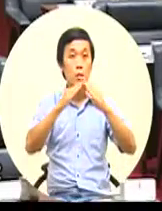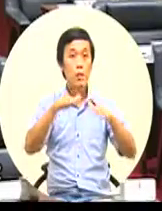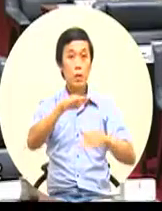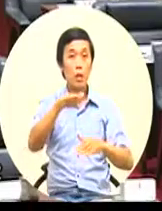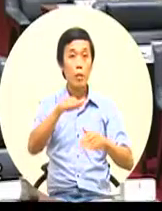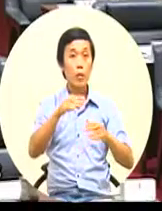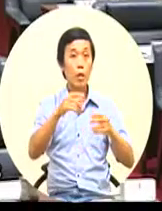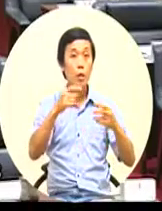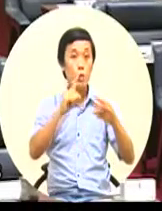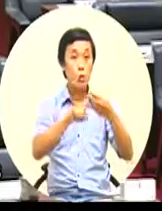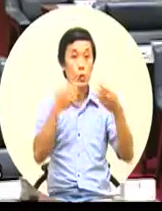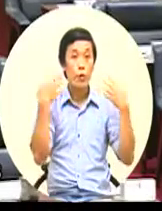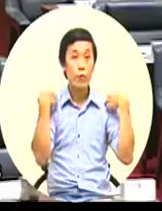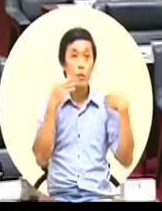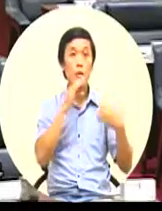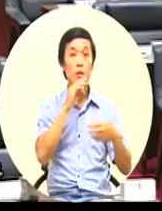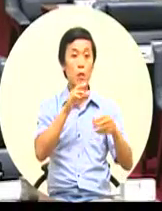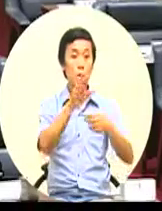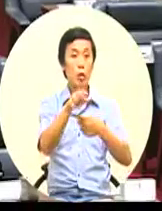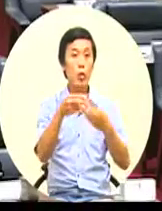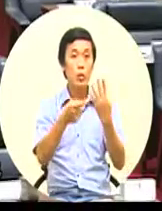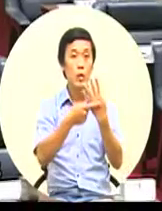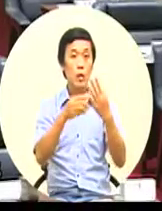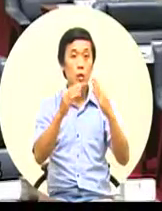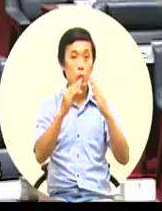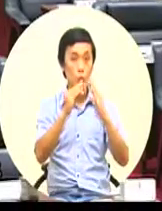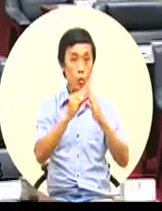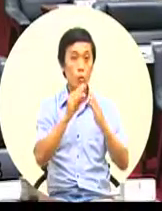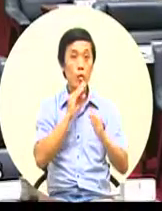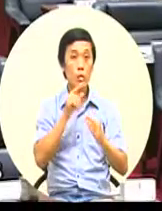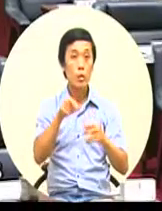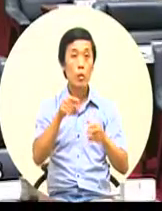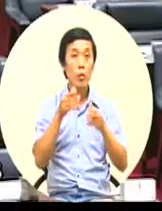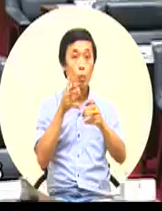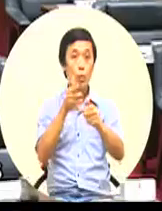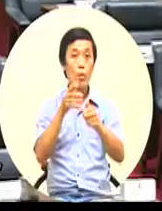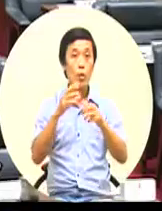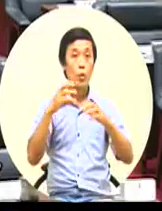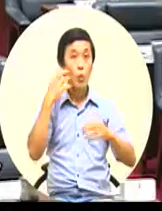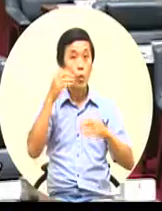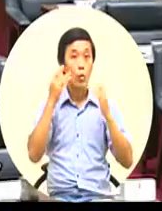局。来局长，我请教一下，这个果菜市场在拢总